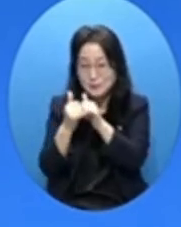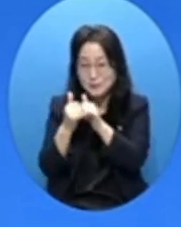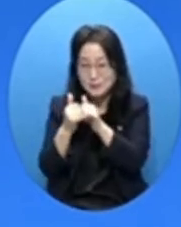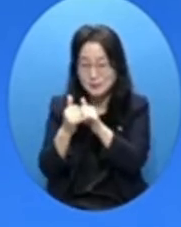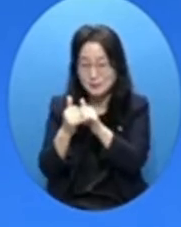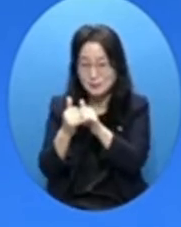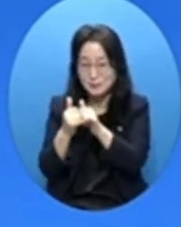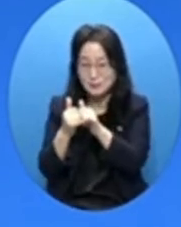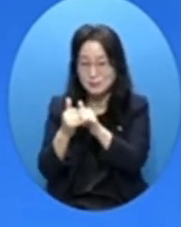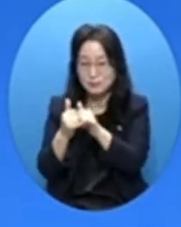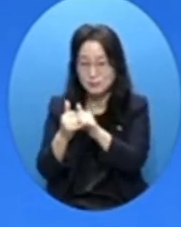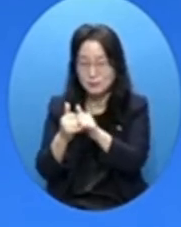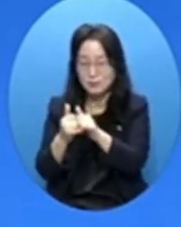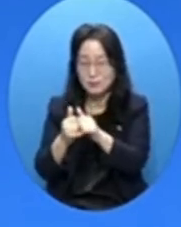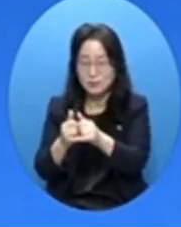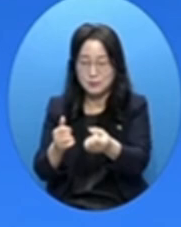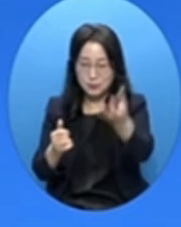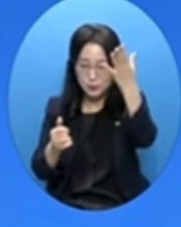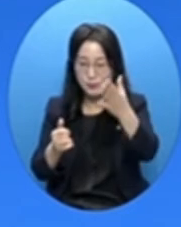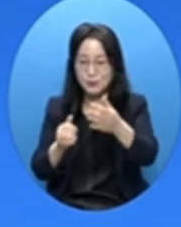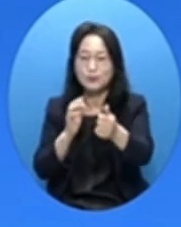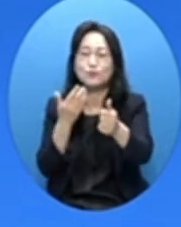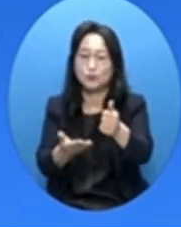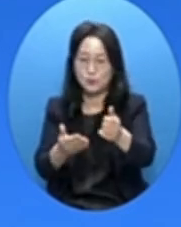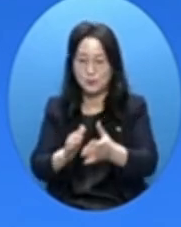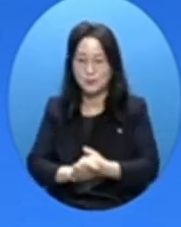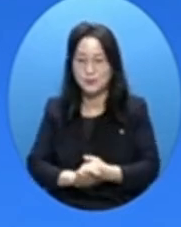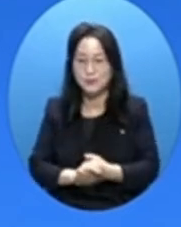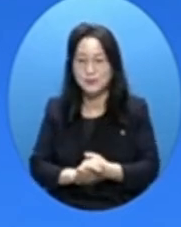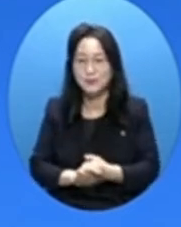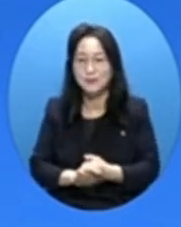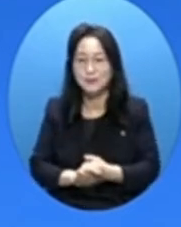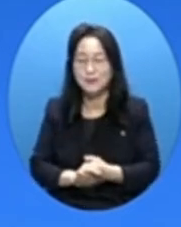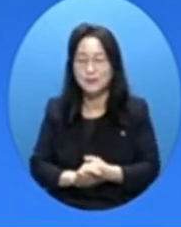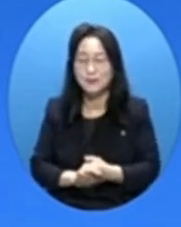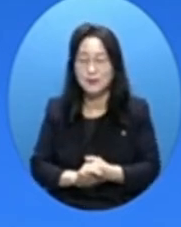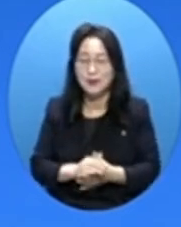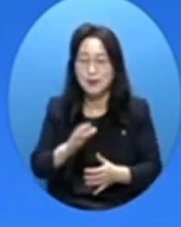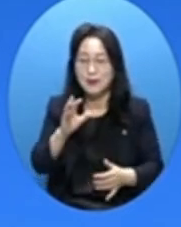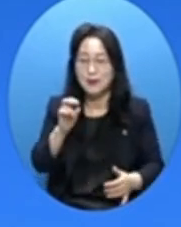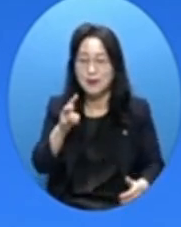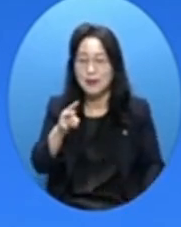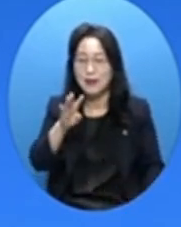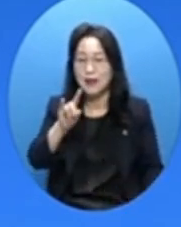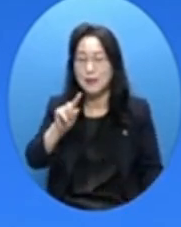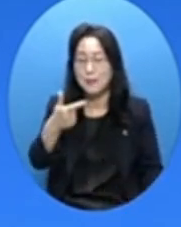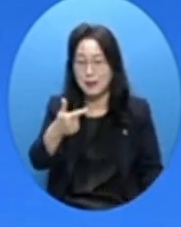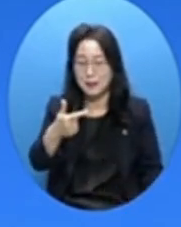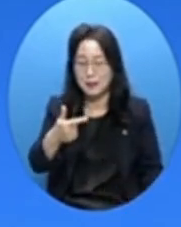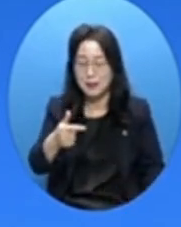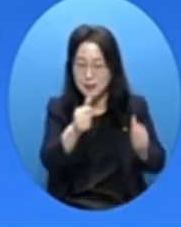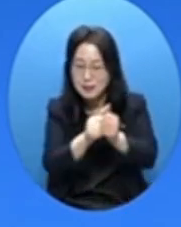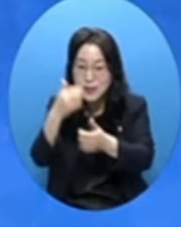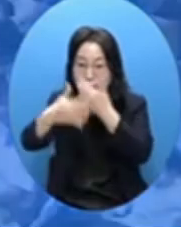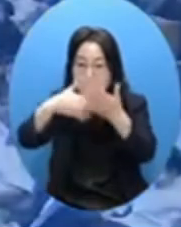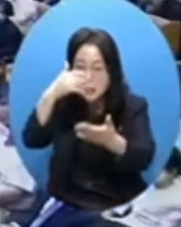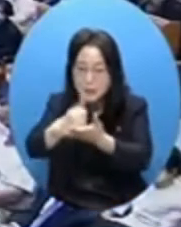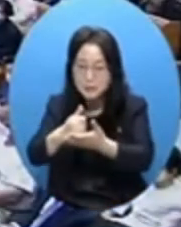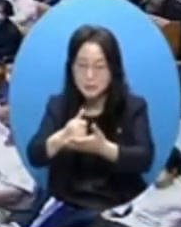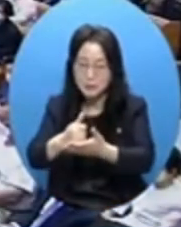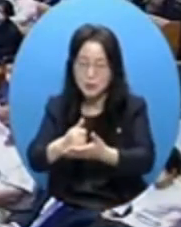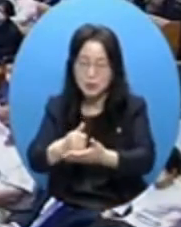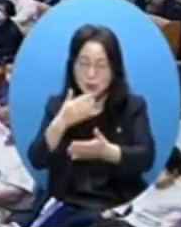저들과 싸워 승낙에 만들어 주신 것입니다 에덴에서 1 면을 날마다 채만 여러 모두가 되기를 지금의 이름으로